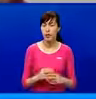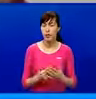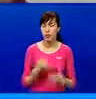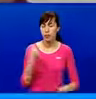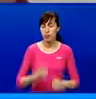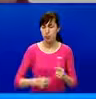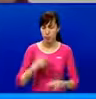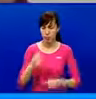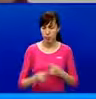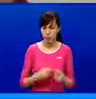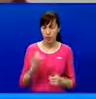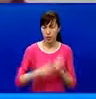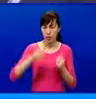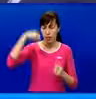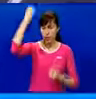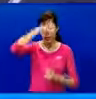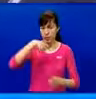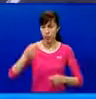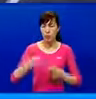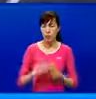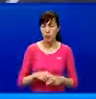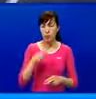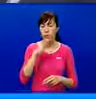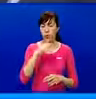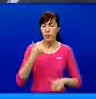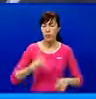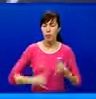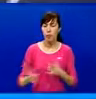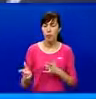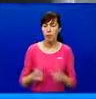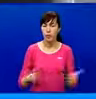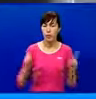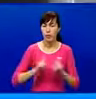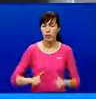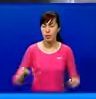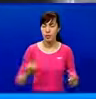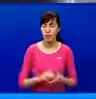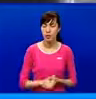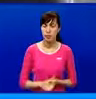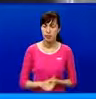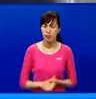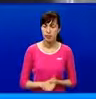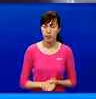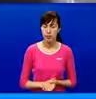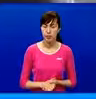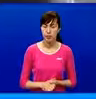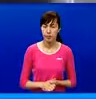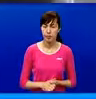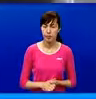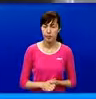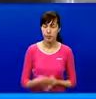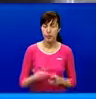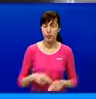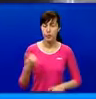дәстүрлі түрде жыл сайын ұйымдастырылып келеді. Биылғы жарысқа да мұғалімдердің дайындығы ерекше. Осы жарыс жылдағы дәстүрінен жаңылмай